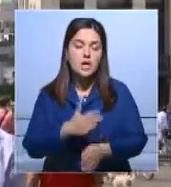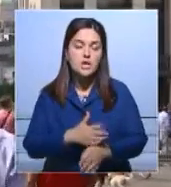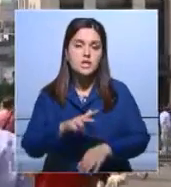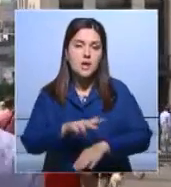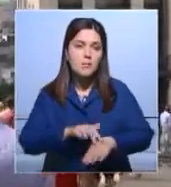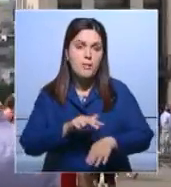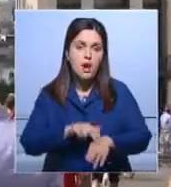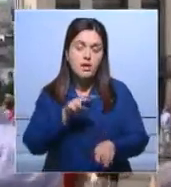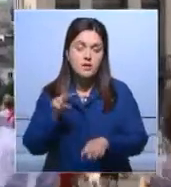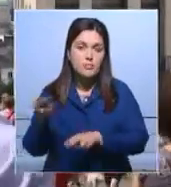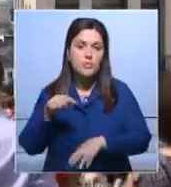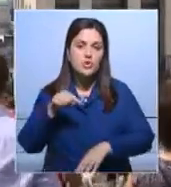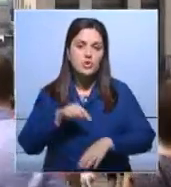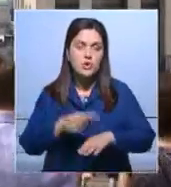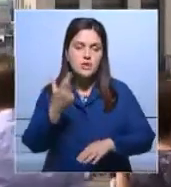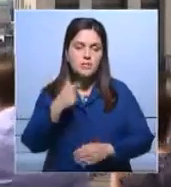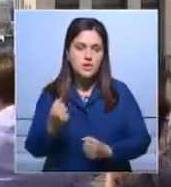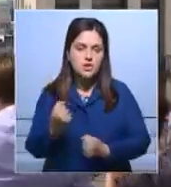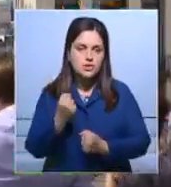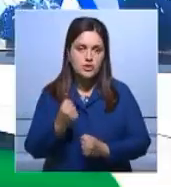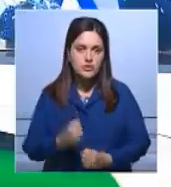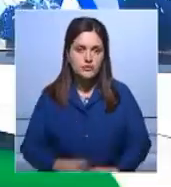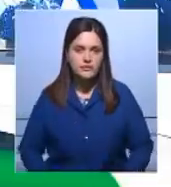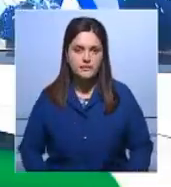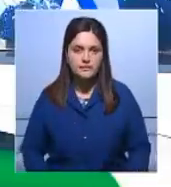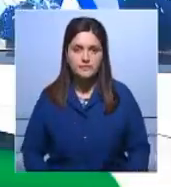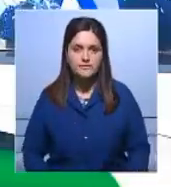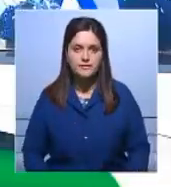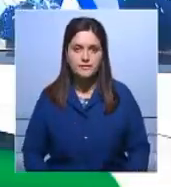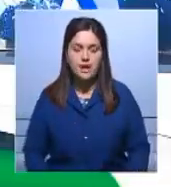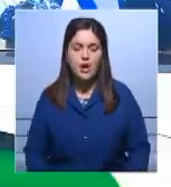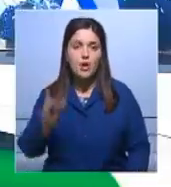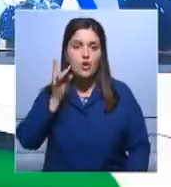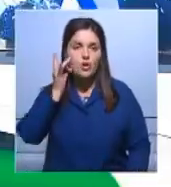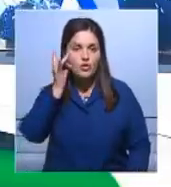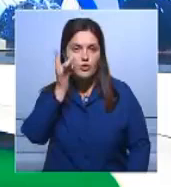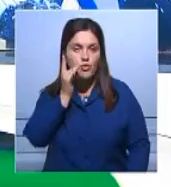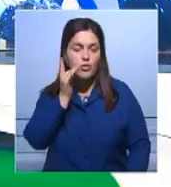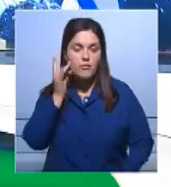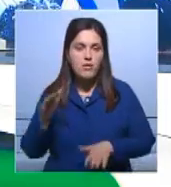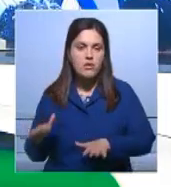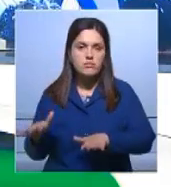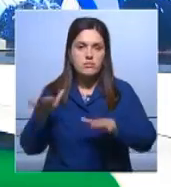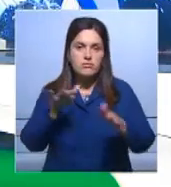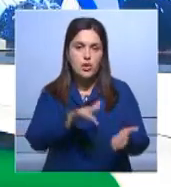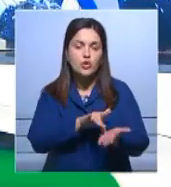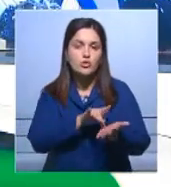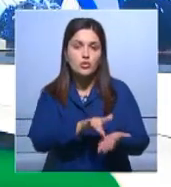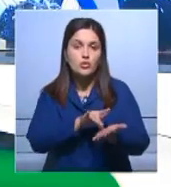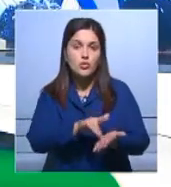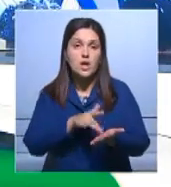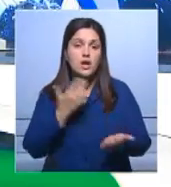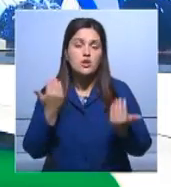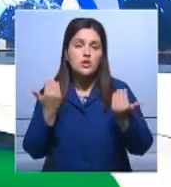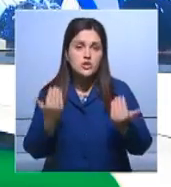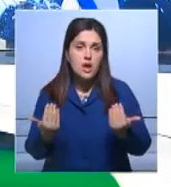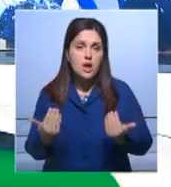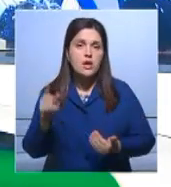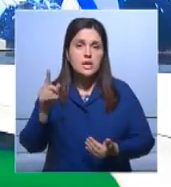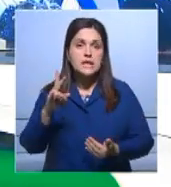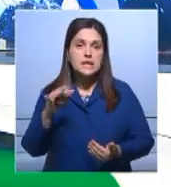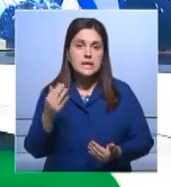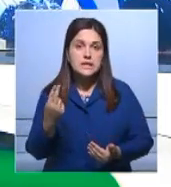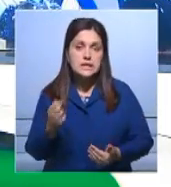полиция, чувствуешь себя защищенным. В Румынии рекордный наплыв туристов. На фоне последних событий в